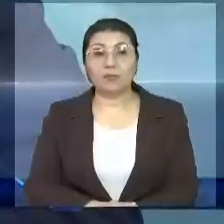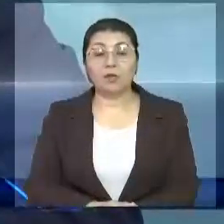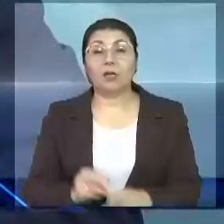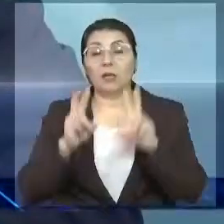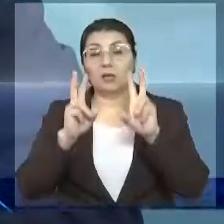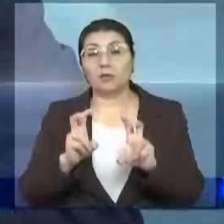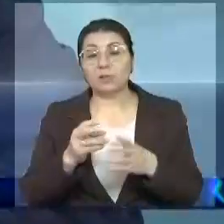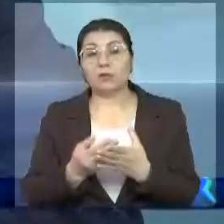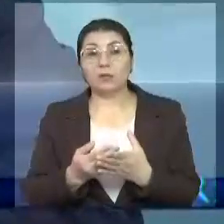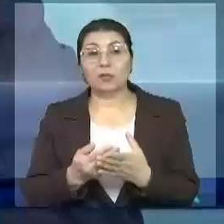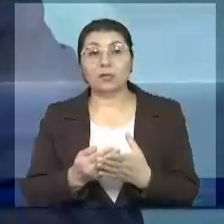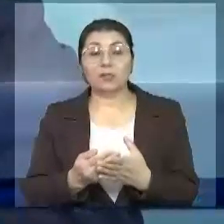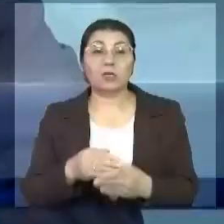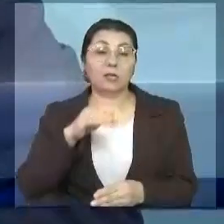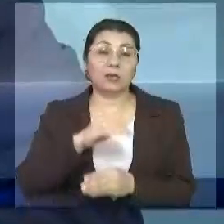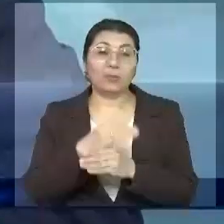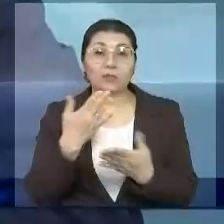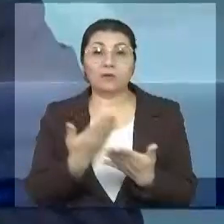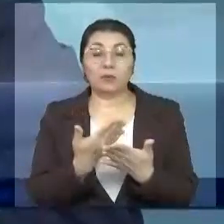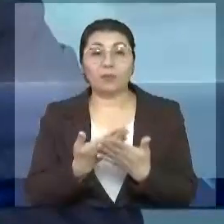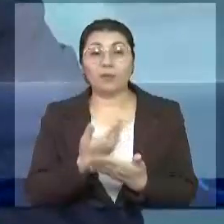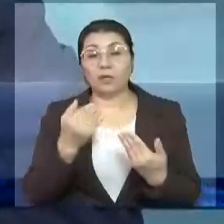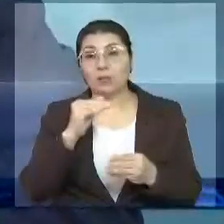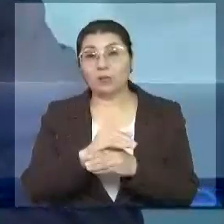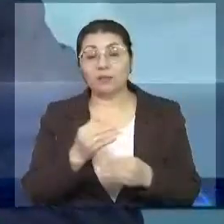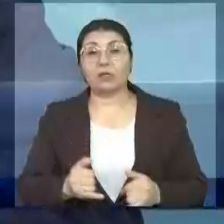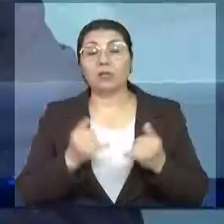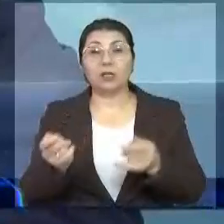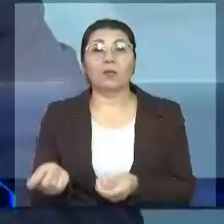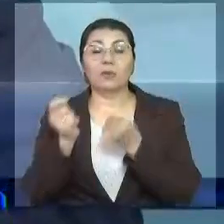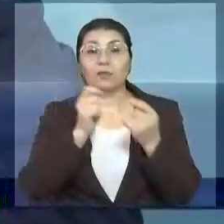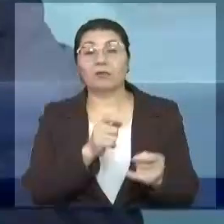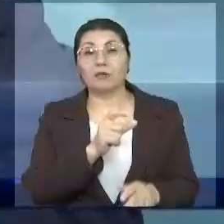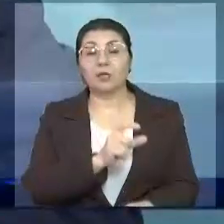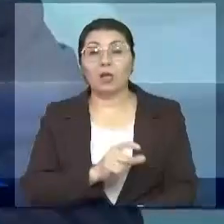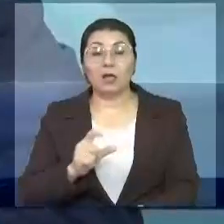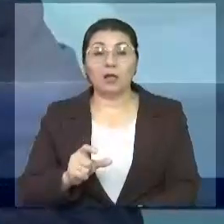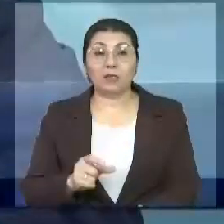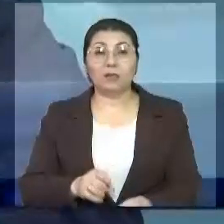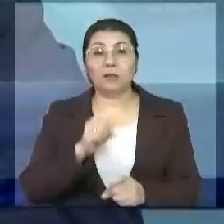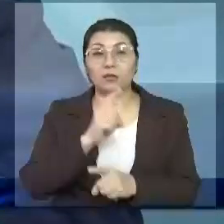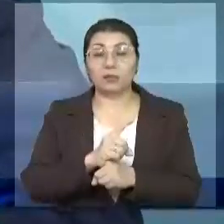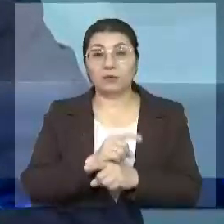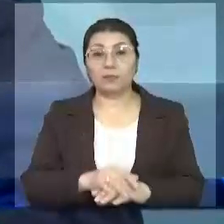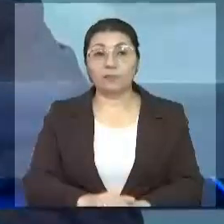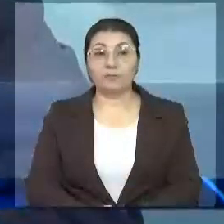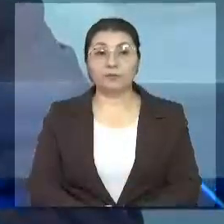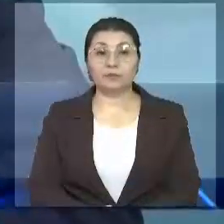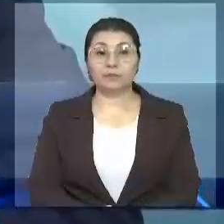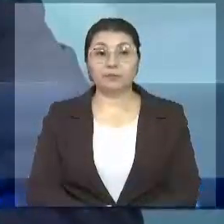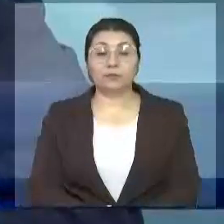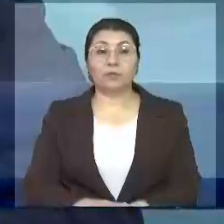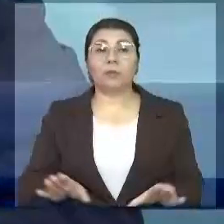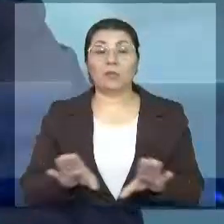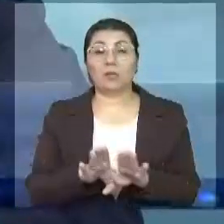специальными приспособлениями для их перевозки. Если нет приспособлений для перевозки пассажиров, то запрещается их перевозить.